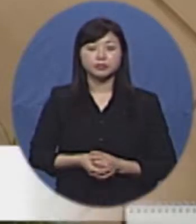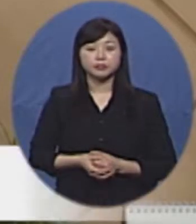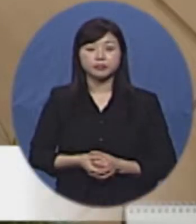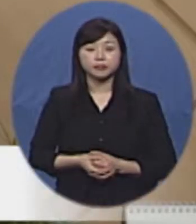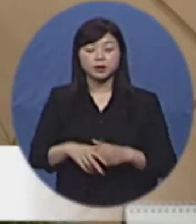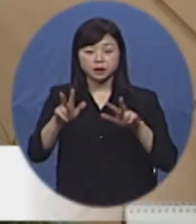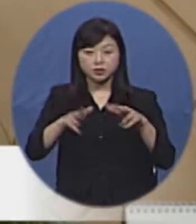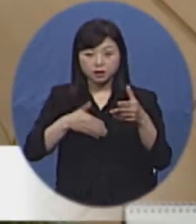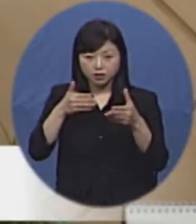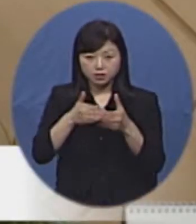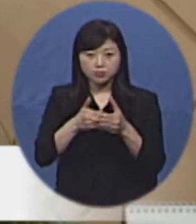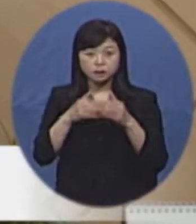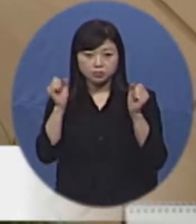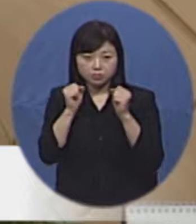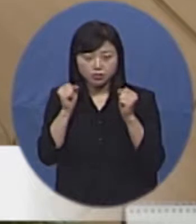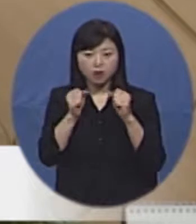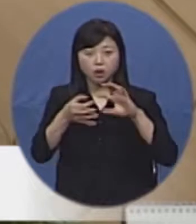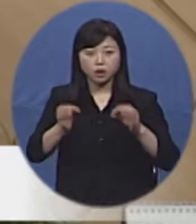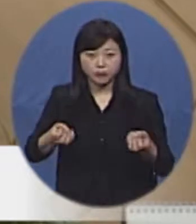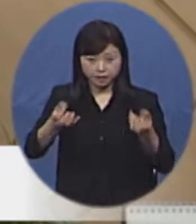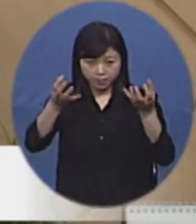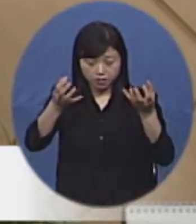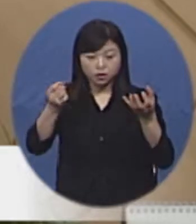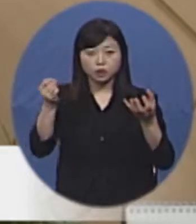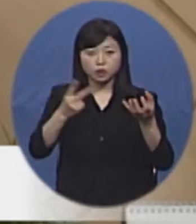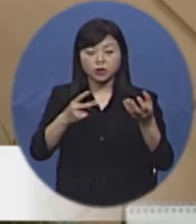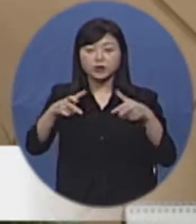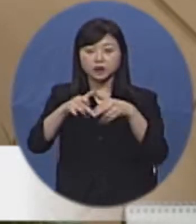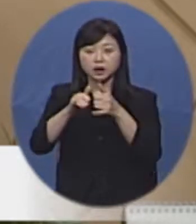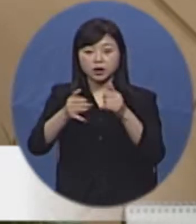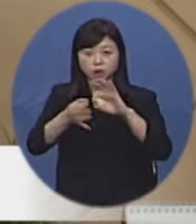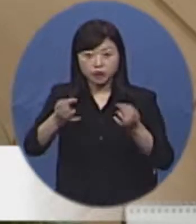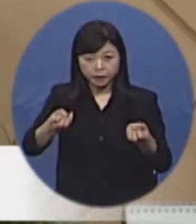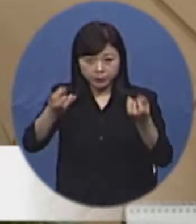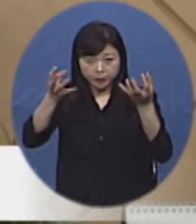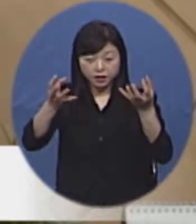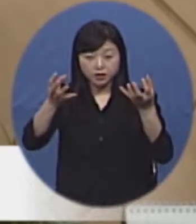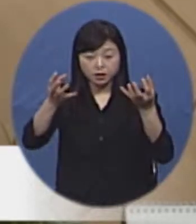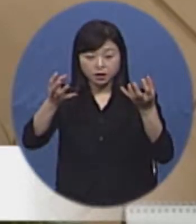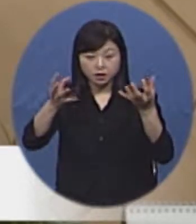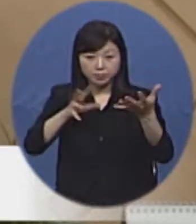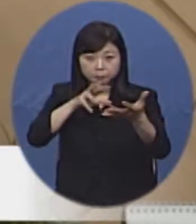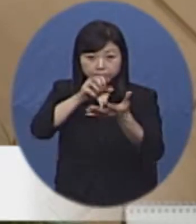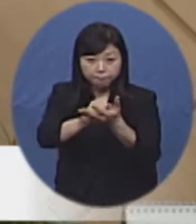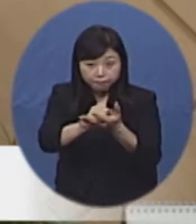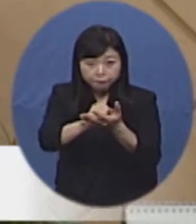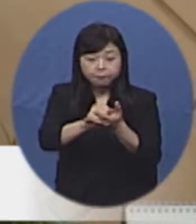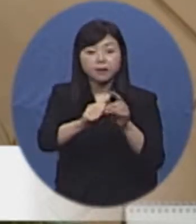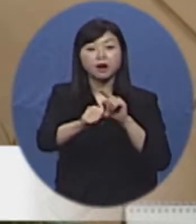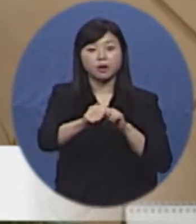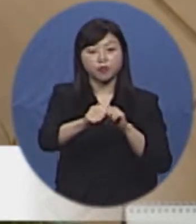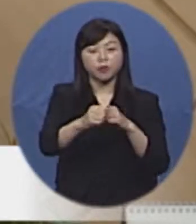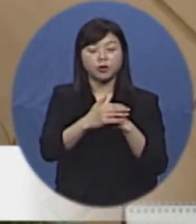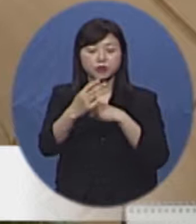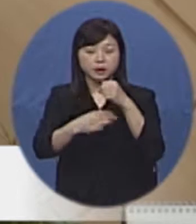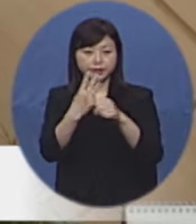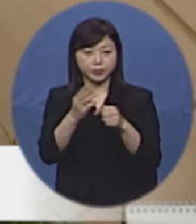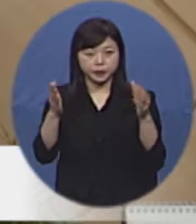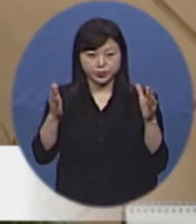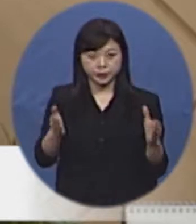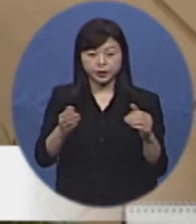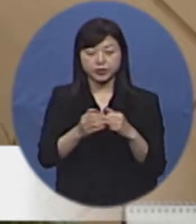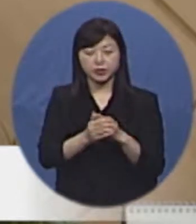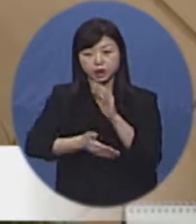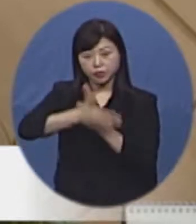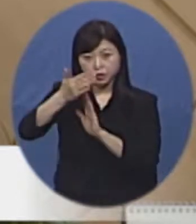우리는 그동안 동계올림픽, 그 패럴림픽 유치를 하고 3년 동안 우리